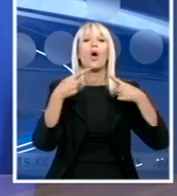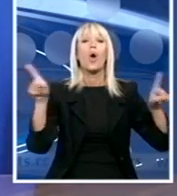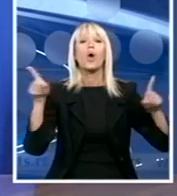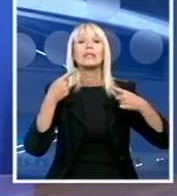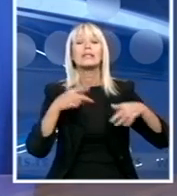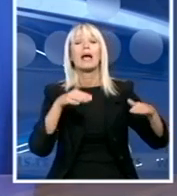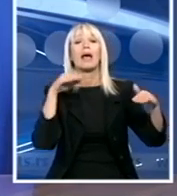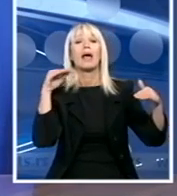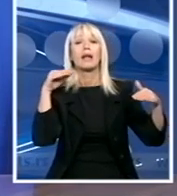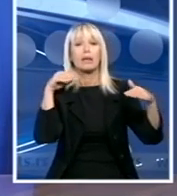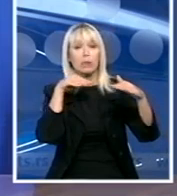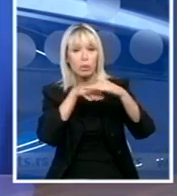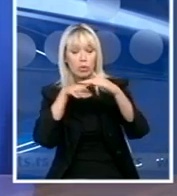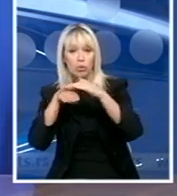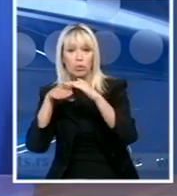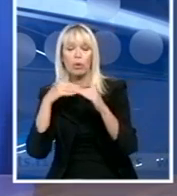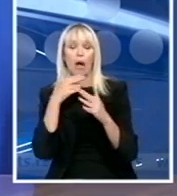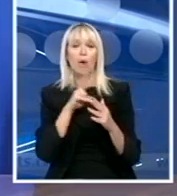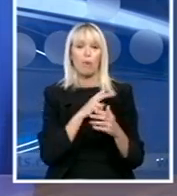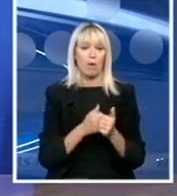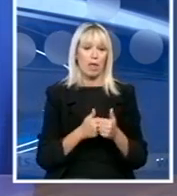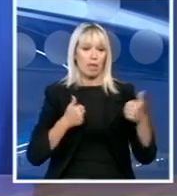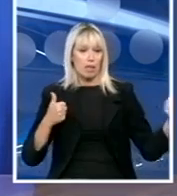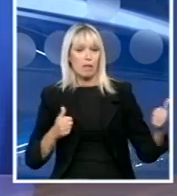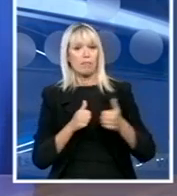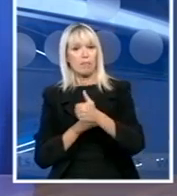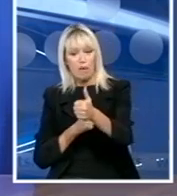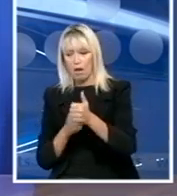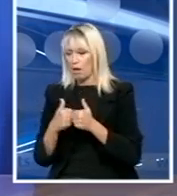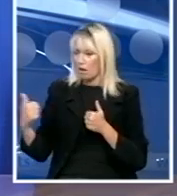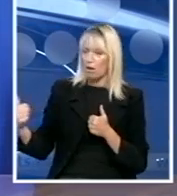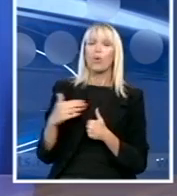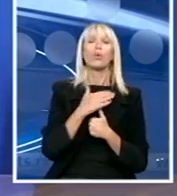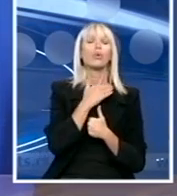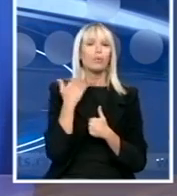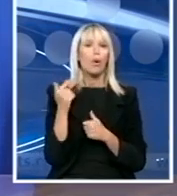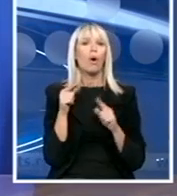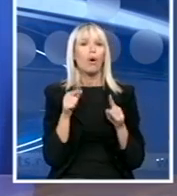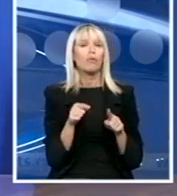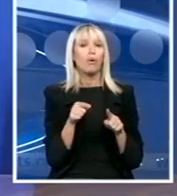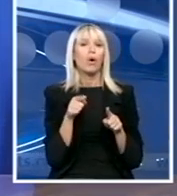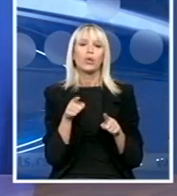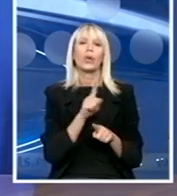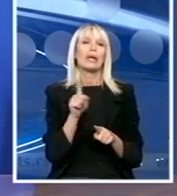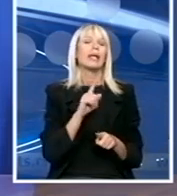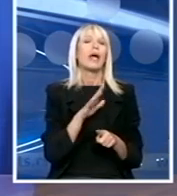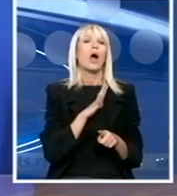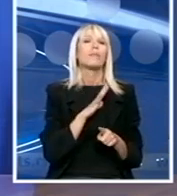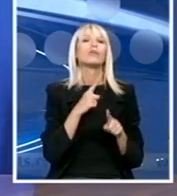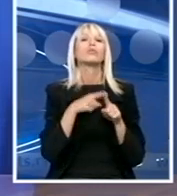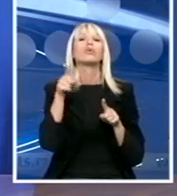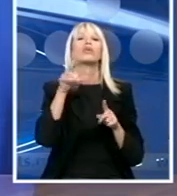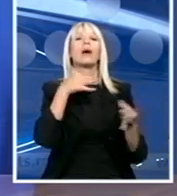prostoru sa poštovanjem ove udaljenosti i svega onog što je navedeno, nisu objektivni rizik, jer svi čute i